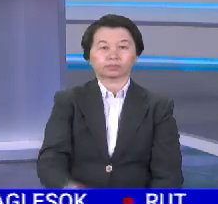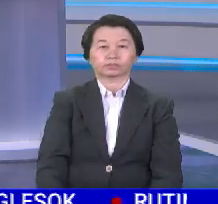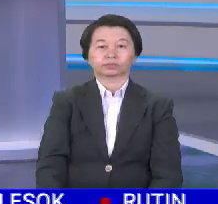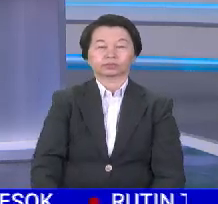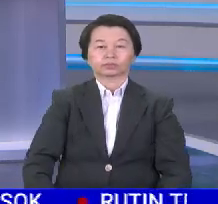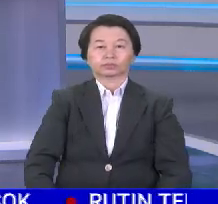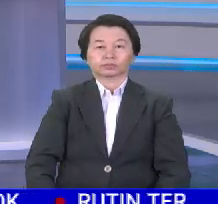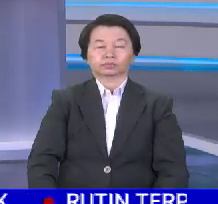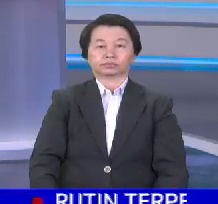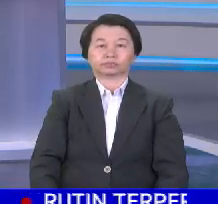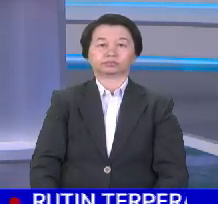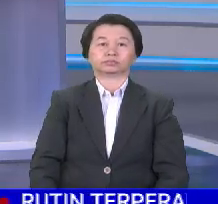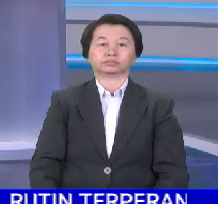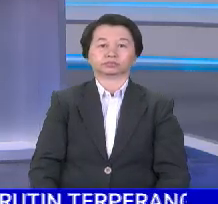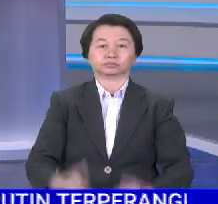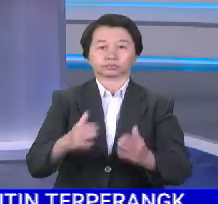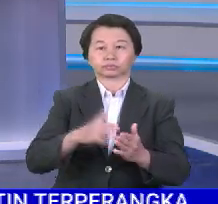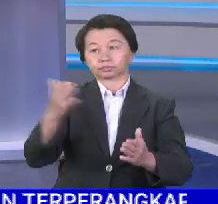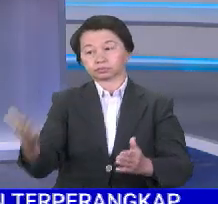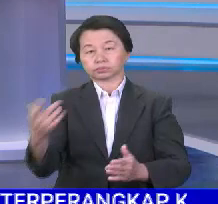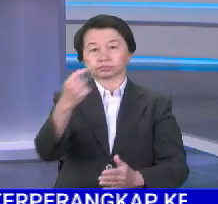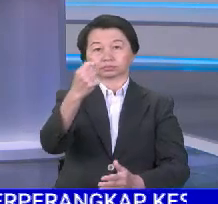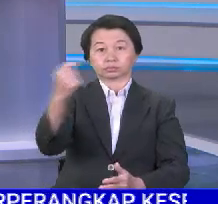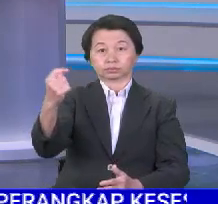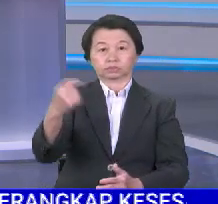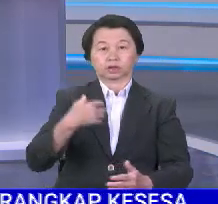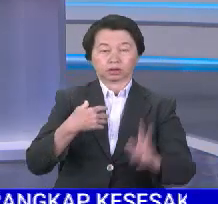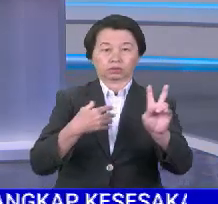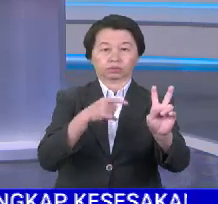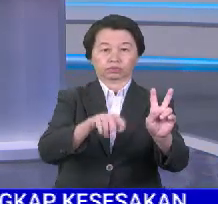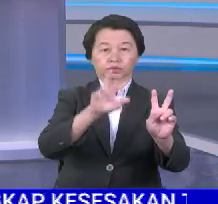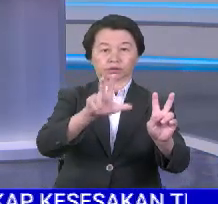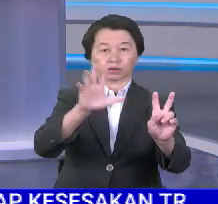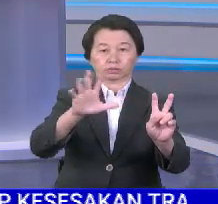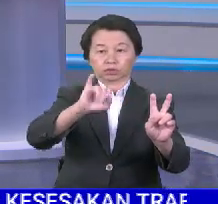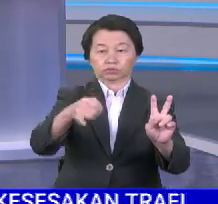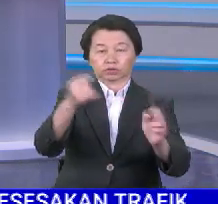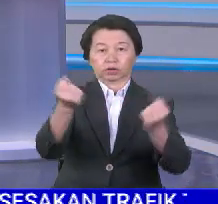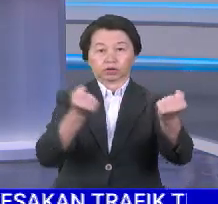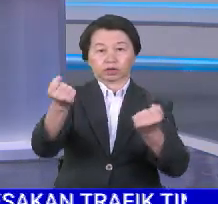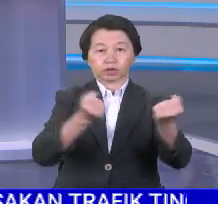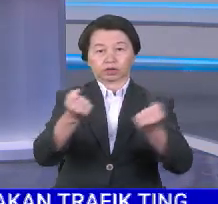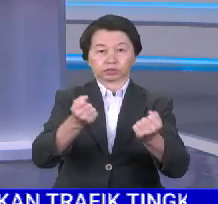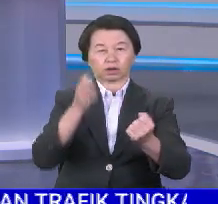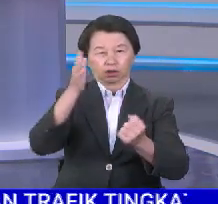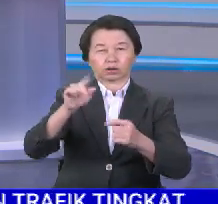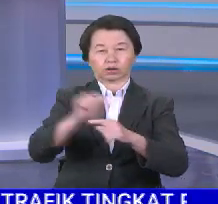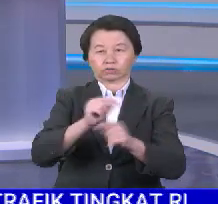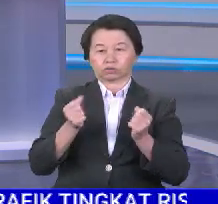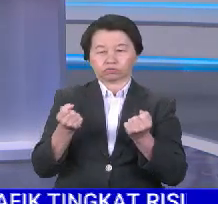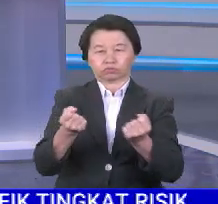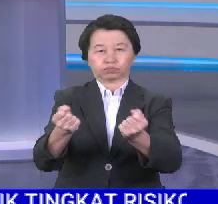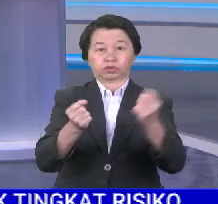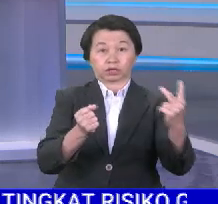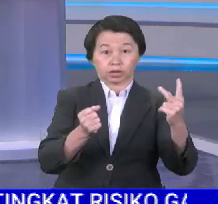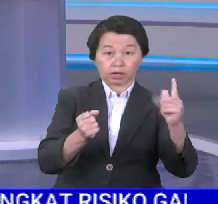perkembangan trafik di Seremban. Baik, di sebelah pantai timur pula, 2.35 juta kenderaan dijangka menggunakan lebuh raya Kuala